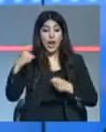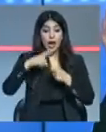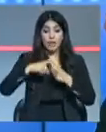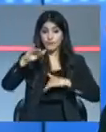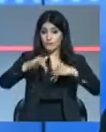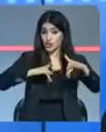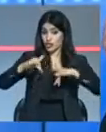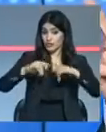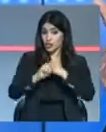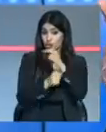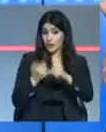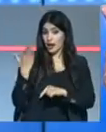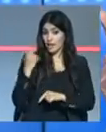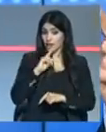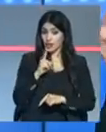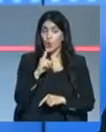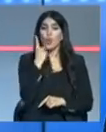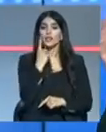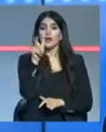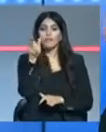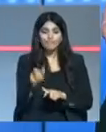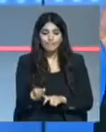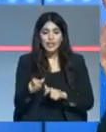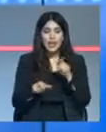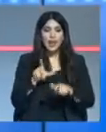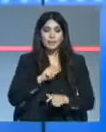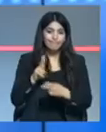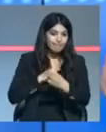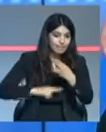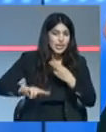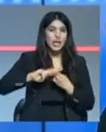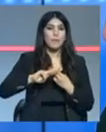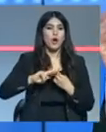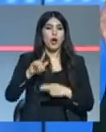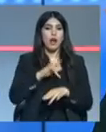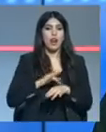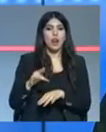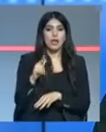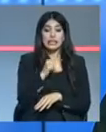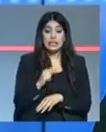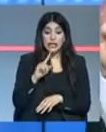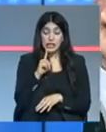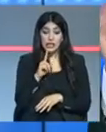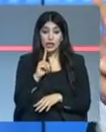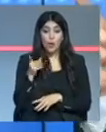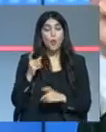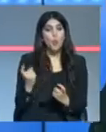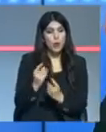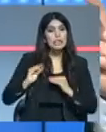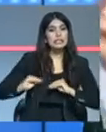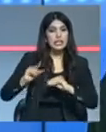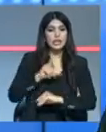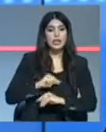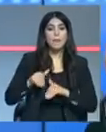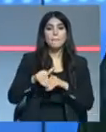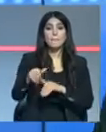الشارع الحاجه الوحيده اللي حركتهم هي النتائج كبير لعقيدتهم الامنيه وكذلك نتاج للتكوين المستمر و لمسيره